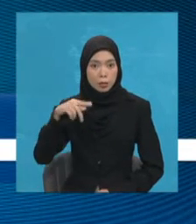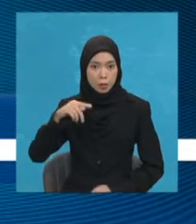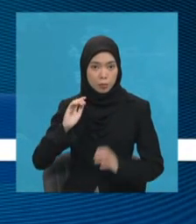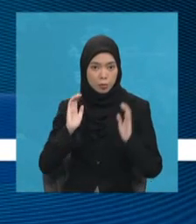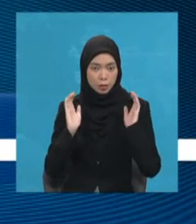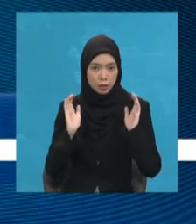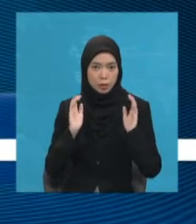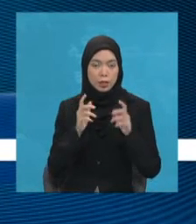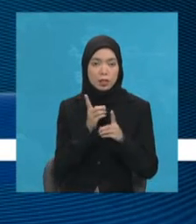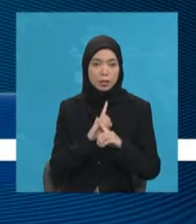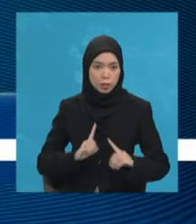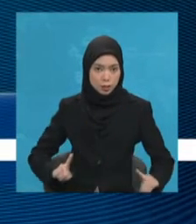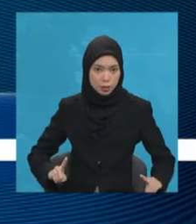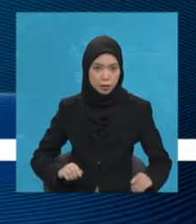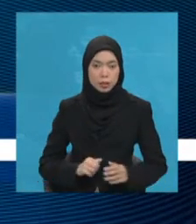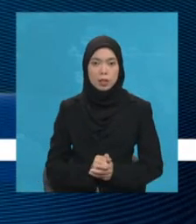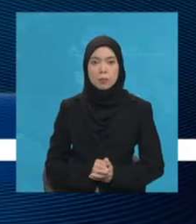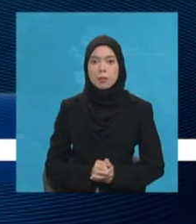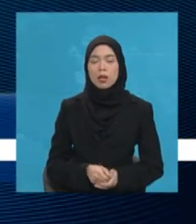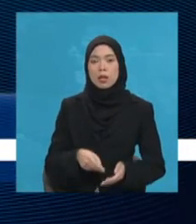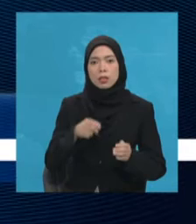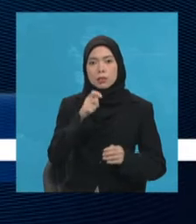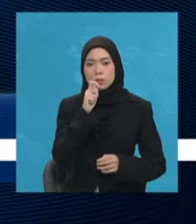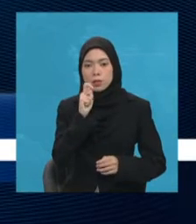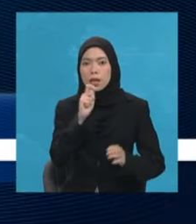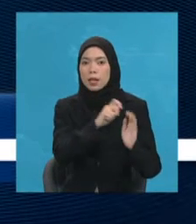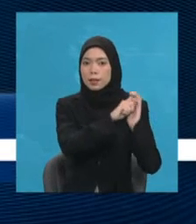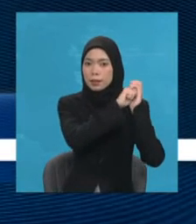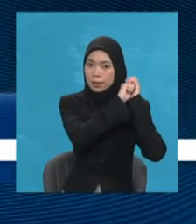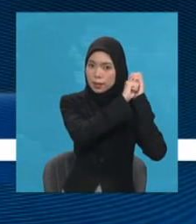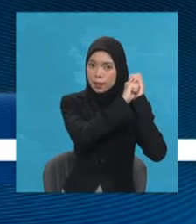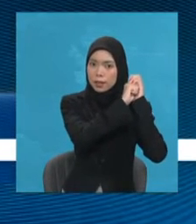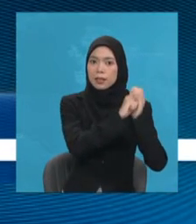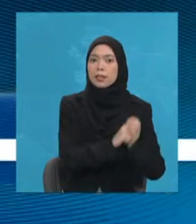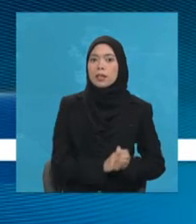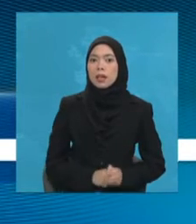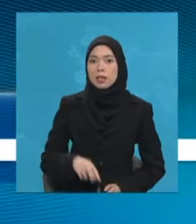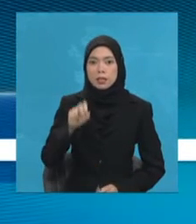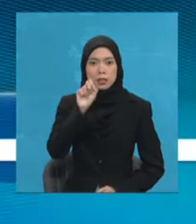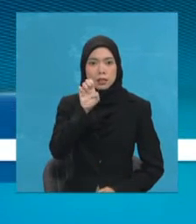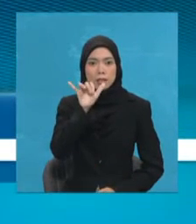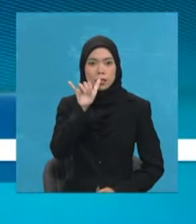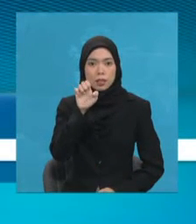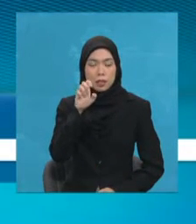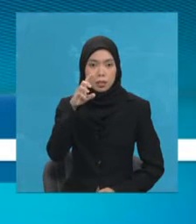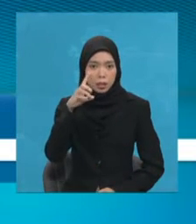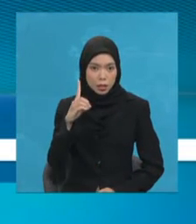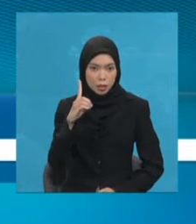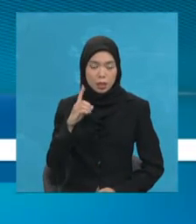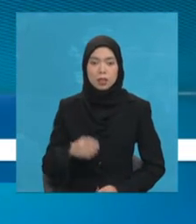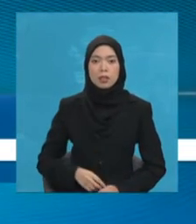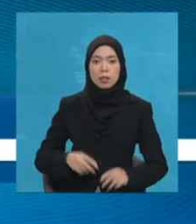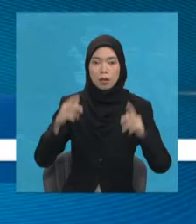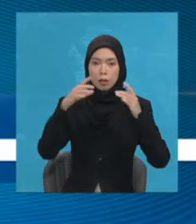berkenan menghantar kita bertulisan tahniah kepada Tuhan yang terutama site Ibrahim race berikutan dengan pelantikannya sebagai